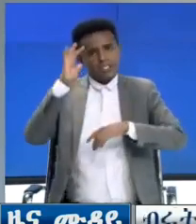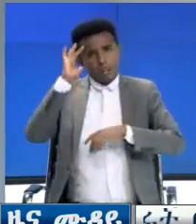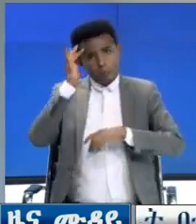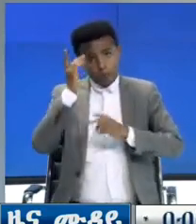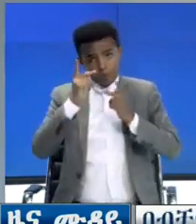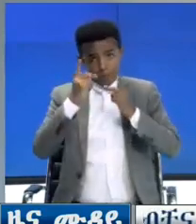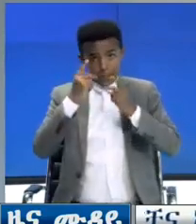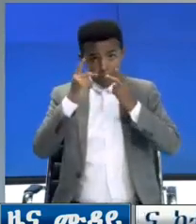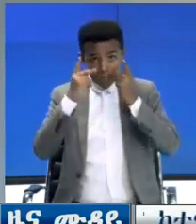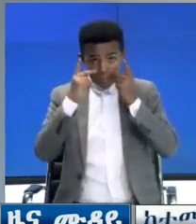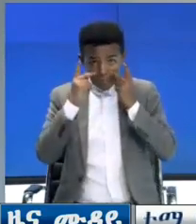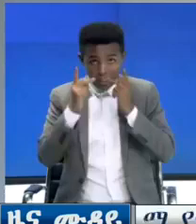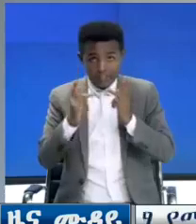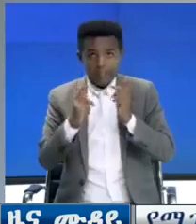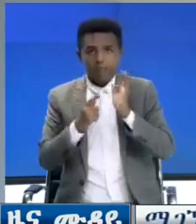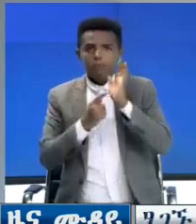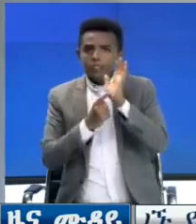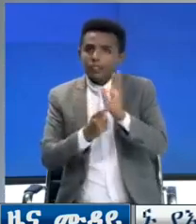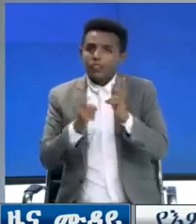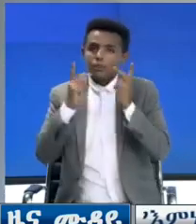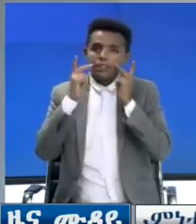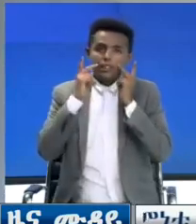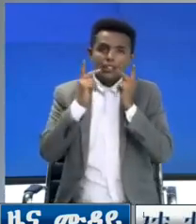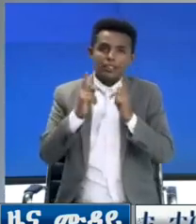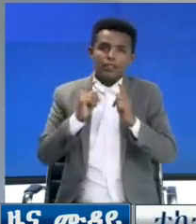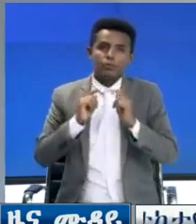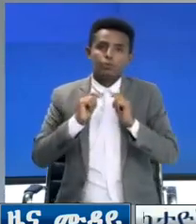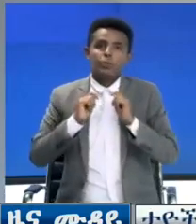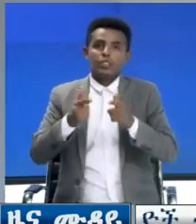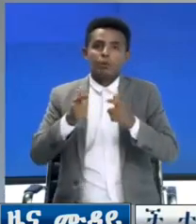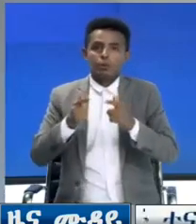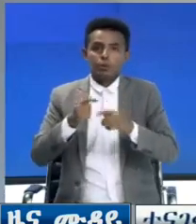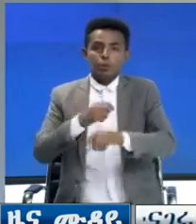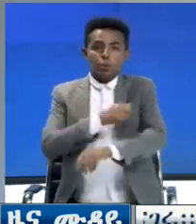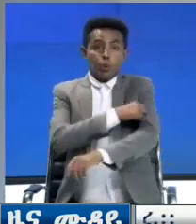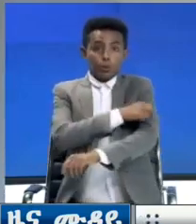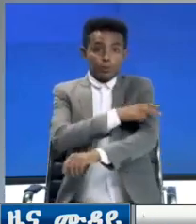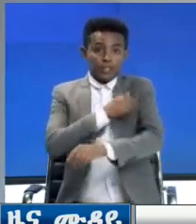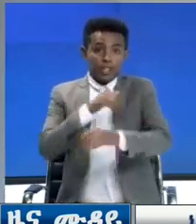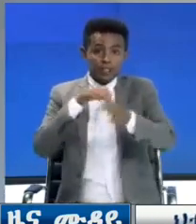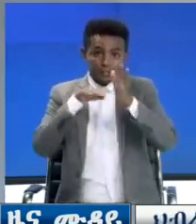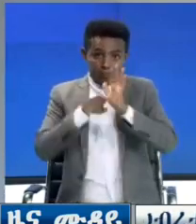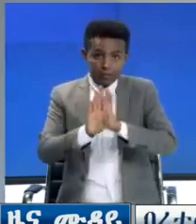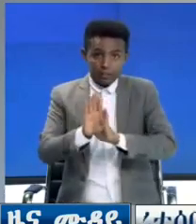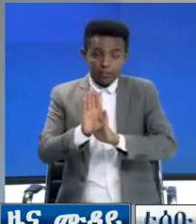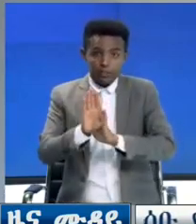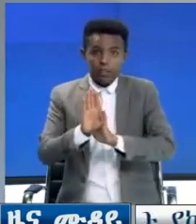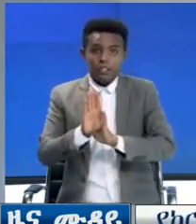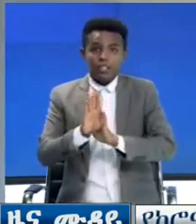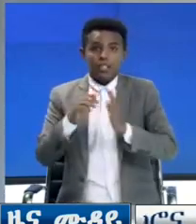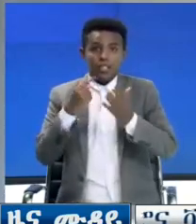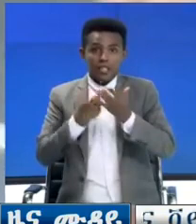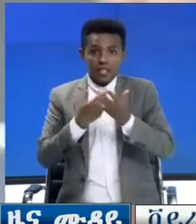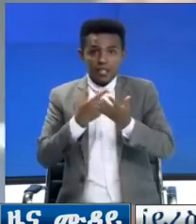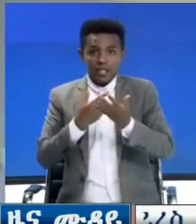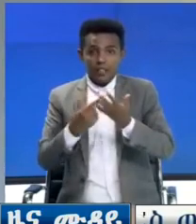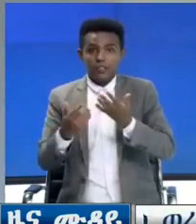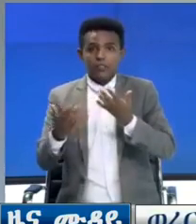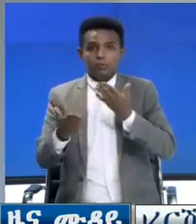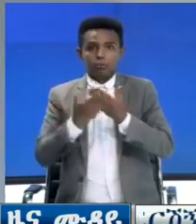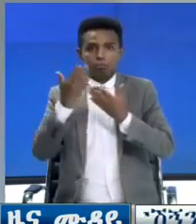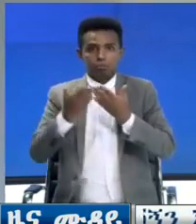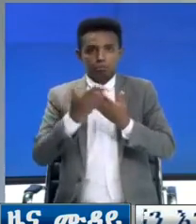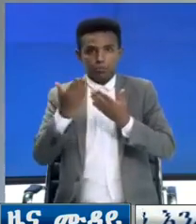ወቅት ሲምፕተሙ ሲያሳይ ወዲያውኑ ወዴት ነው ሄደው? ወደ ሆስፒታል ሄደ ሊታከም። አይ ይሄ ሲምፕል ፍሉ ነው